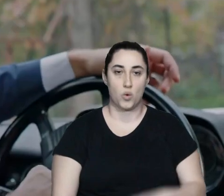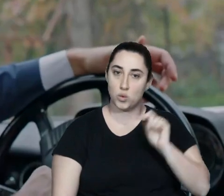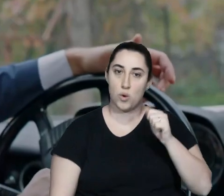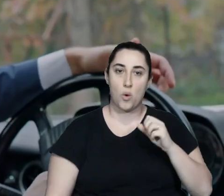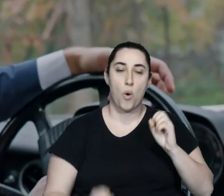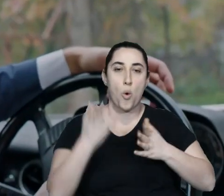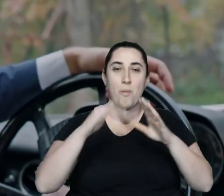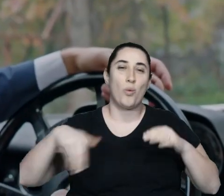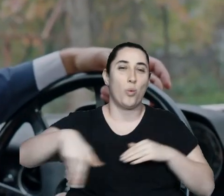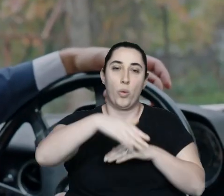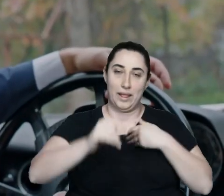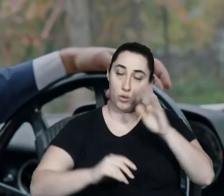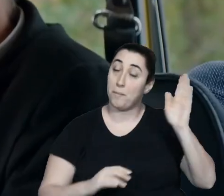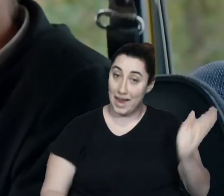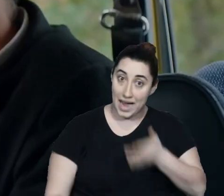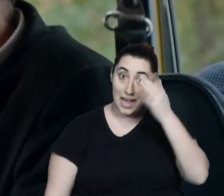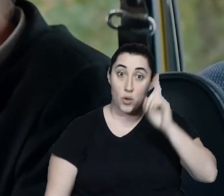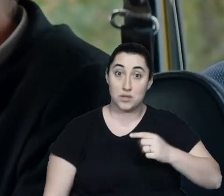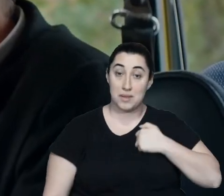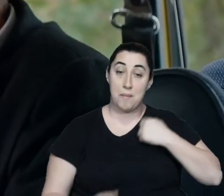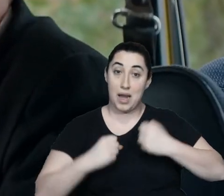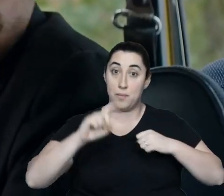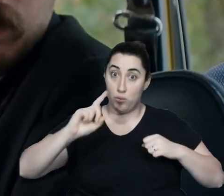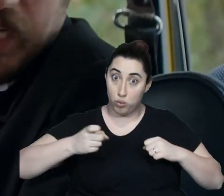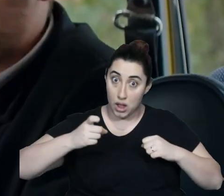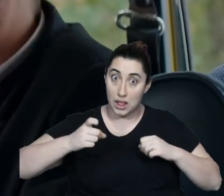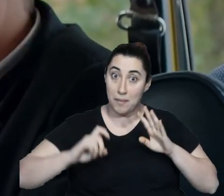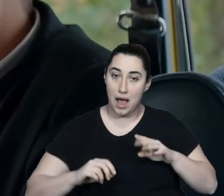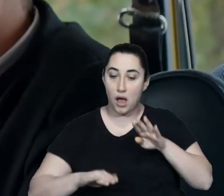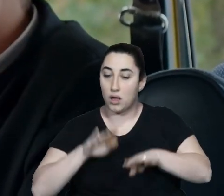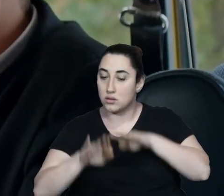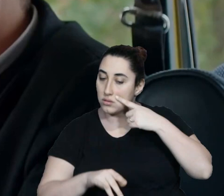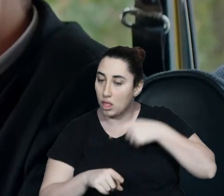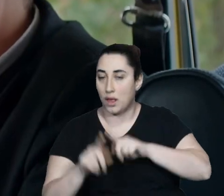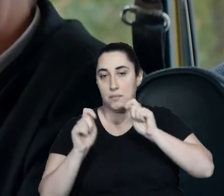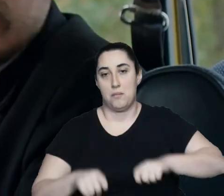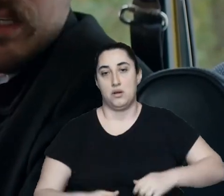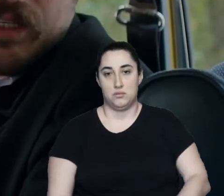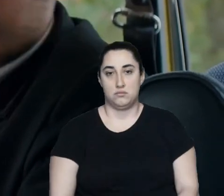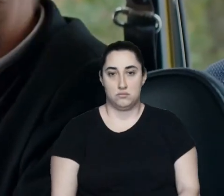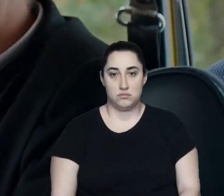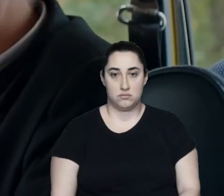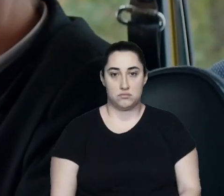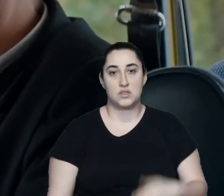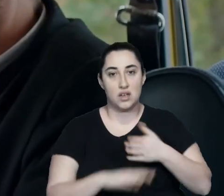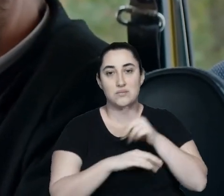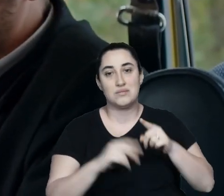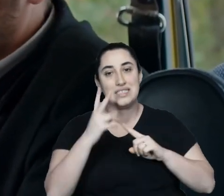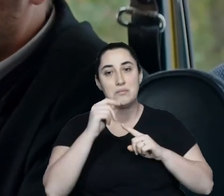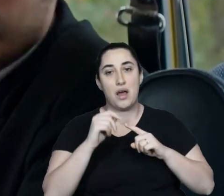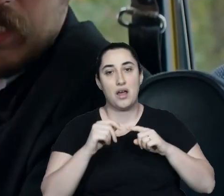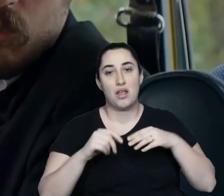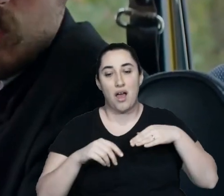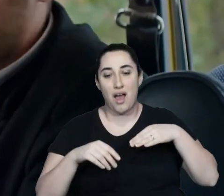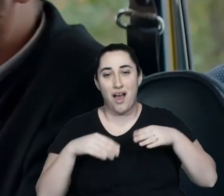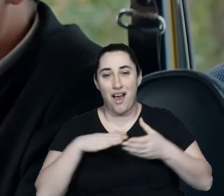zaman orman yoluna sürüyorum direkt. Sür Fatih. Önce benim arabaya gidelim. Hiç olmadı ayak izlerinden takip ederiz. Gerçi bu İsmail'in ayakları da